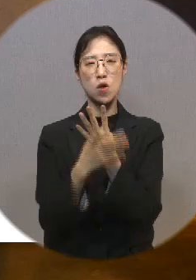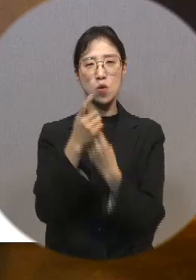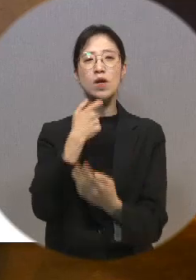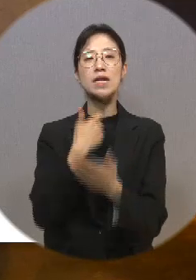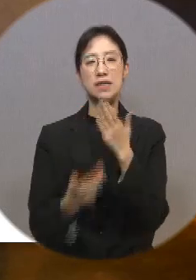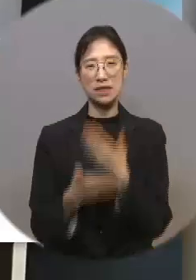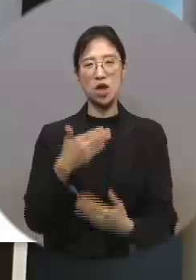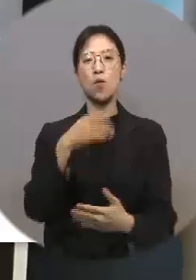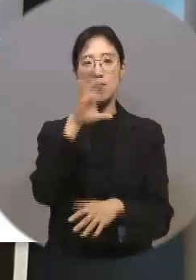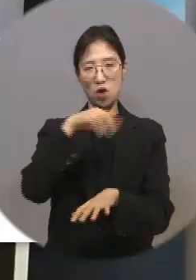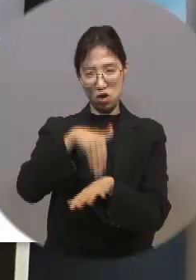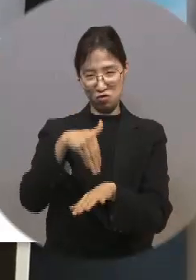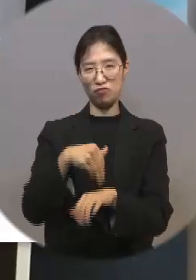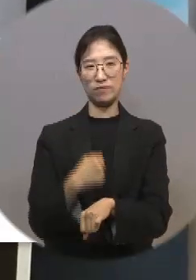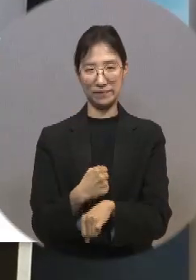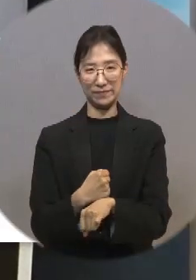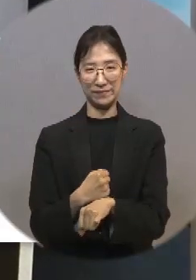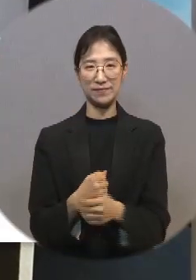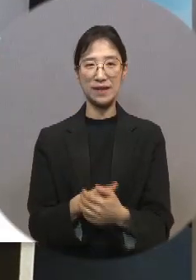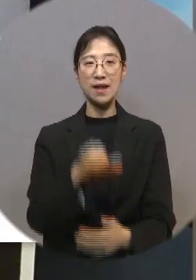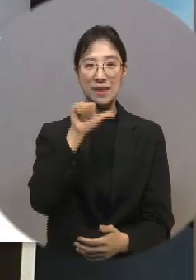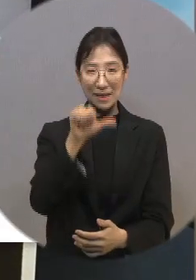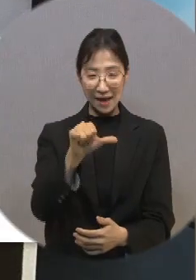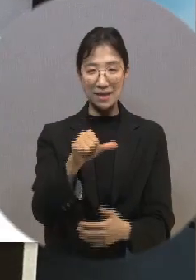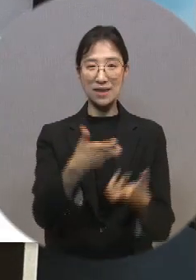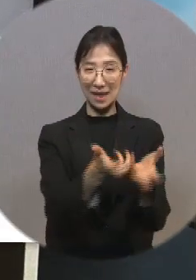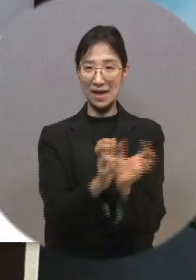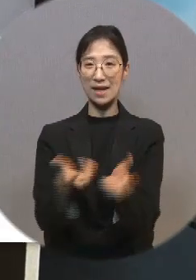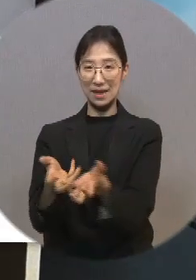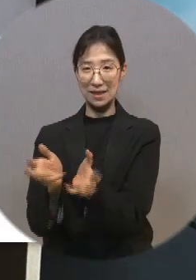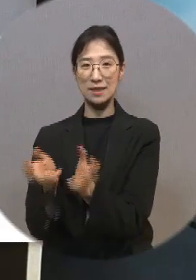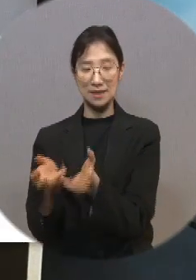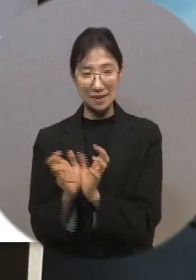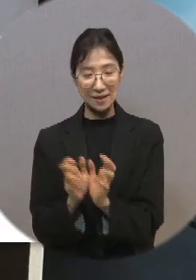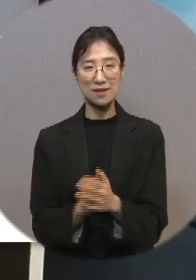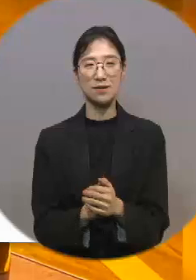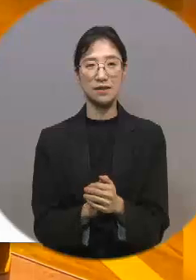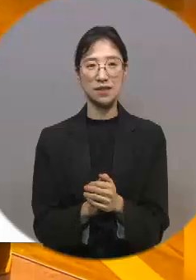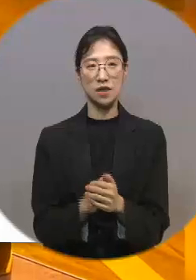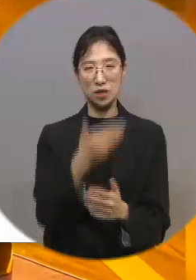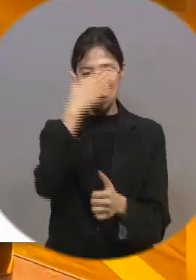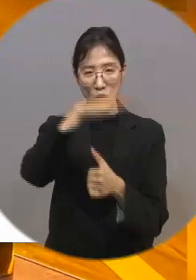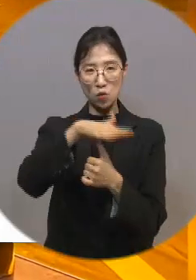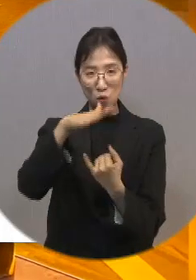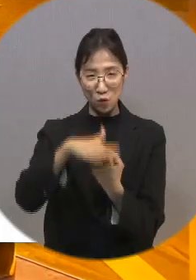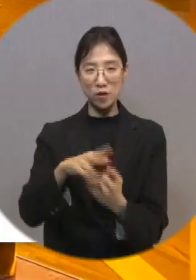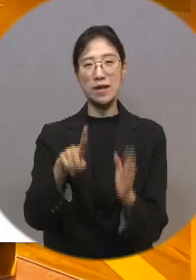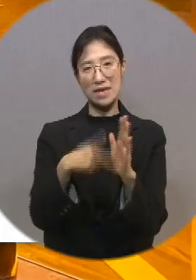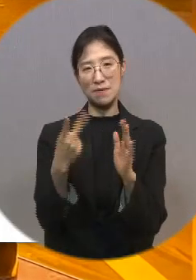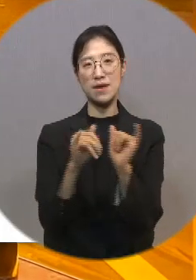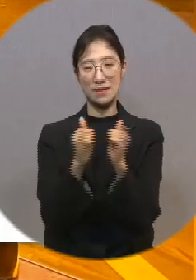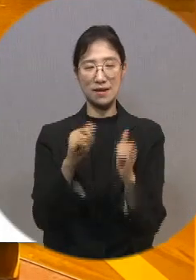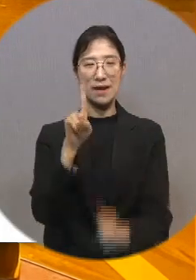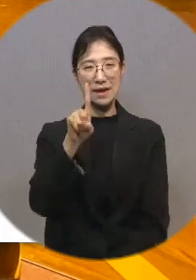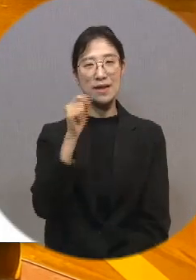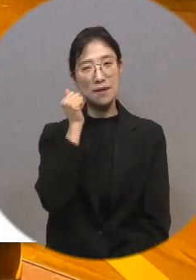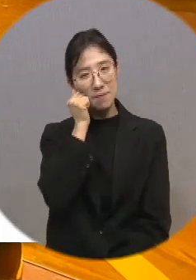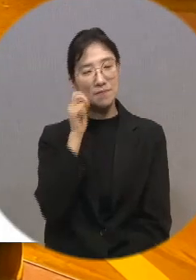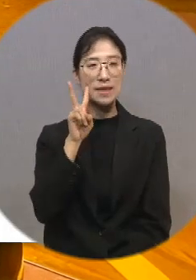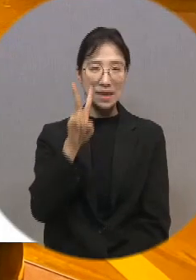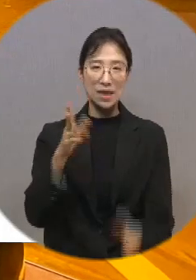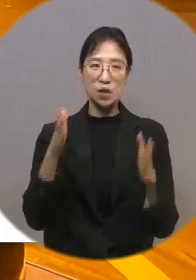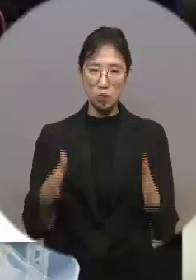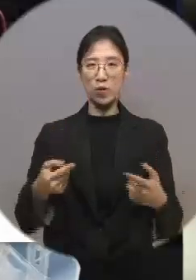연수를 진행합니다. 이번 연수는 5개 초등 청소년 방과 후 아카데미에서 청소년 200여 명이 1박 2일 동안